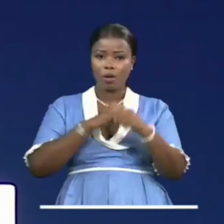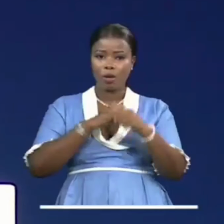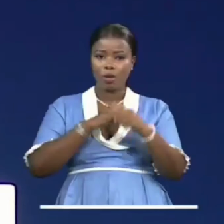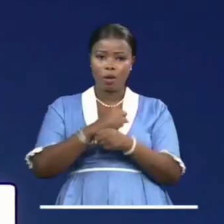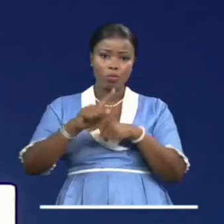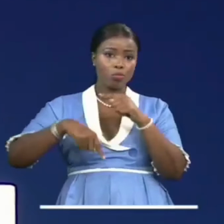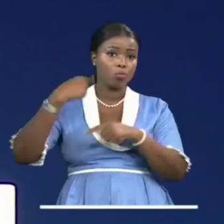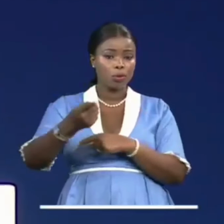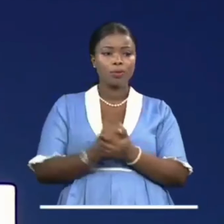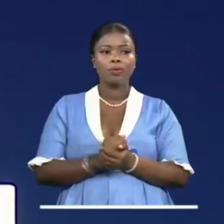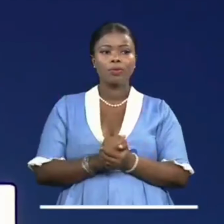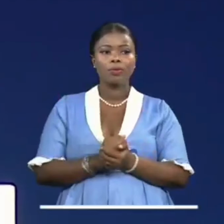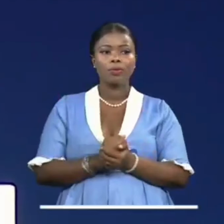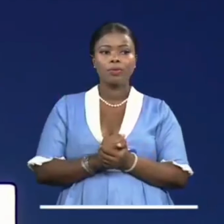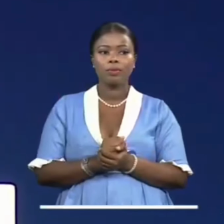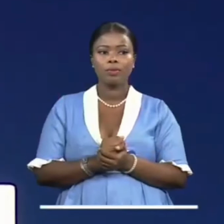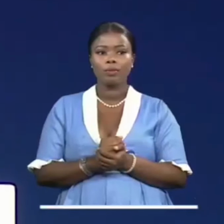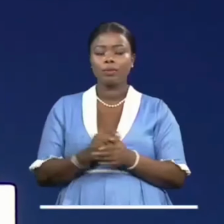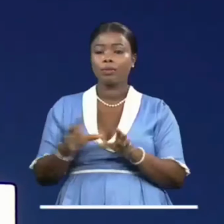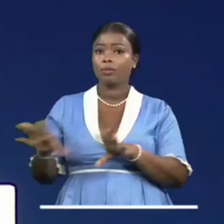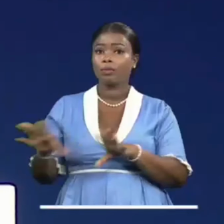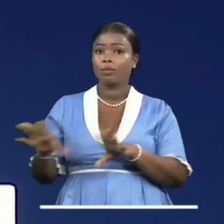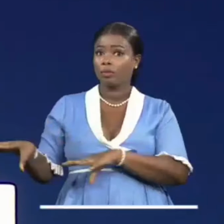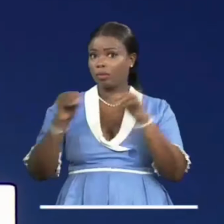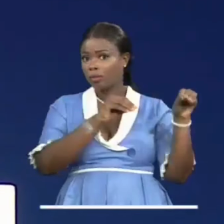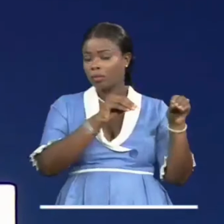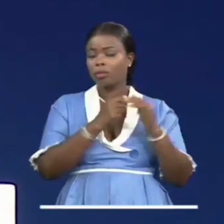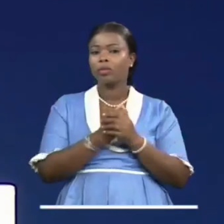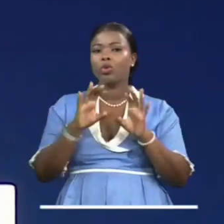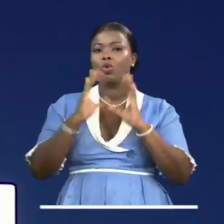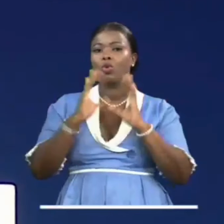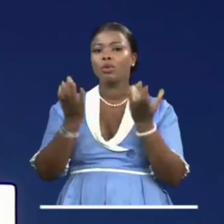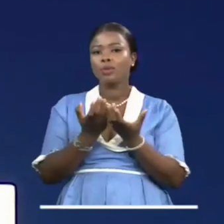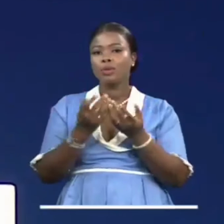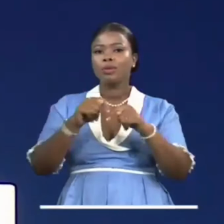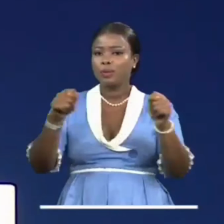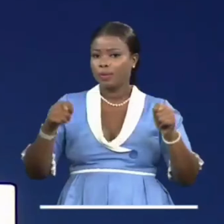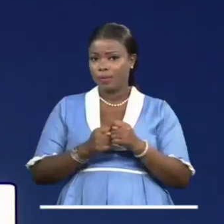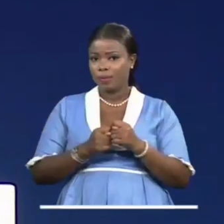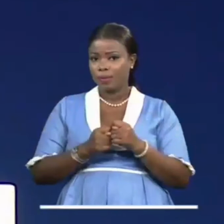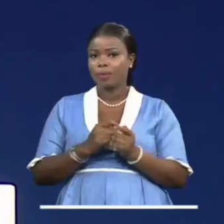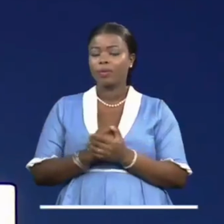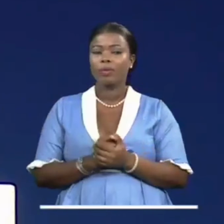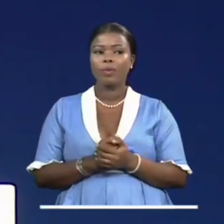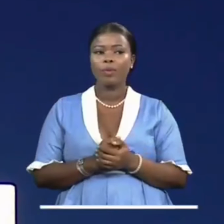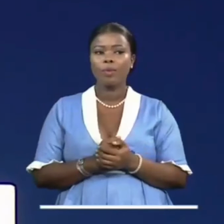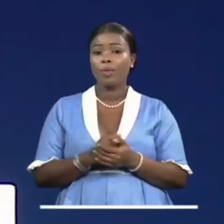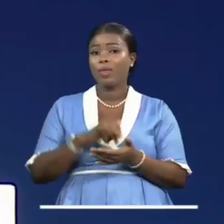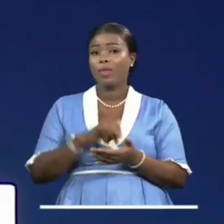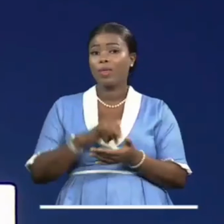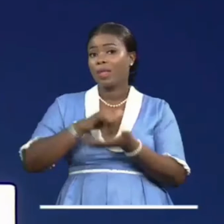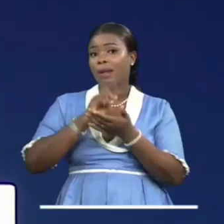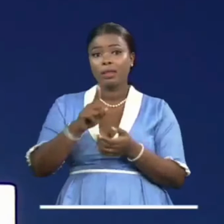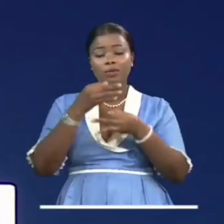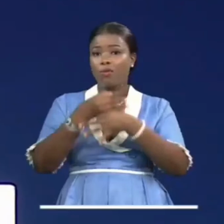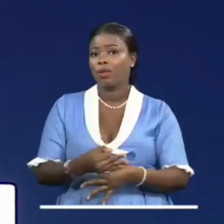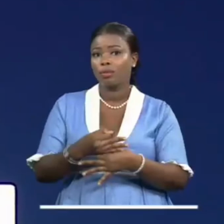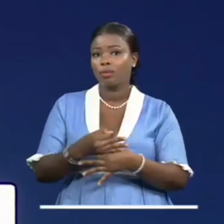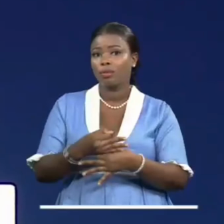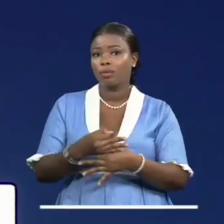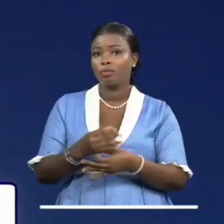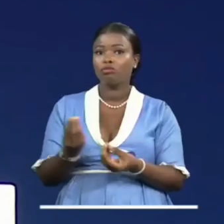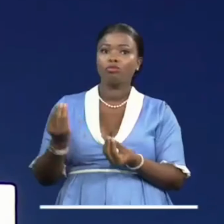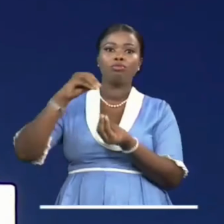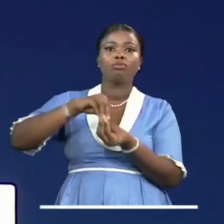d'abord des réformes de la décentralisation parce que les collectivités territoriales doivent les pôles doivent éger en collectivités territoriale c'est fondamental renforcer